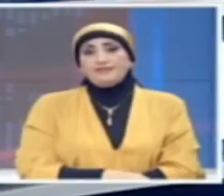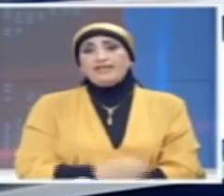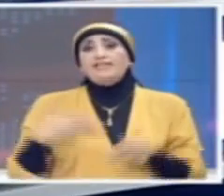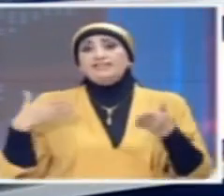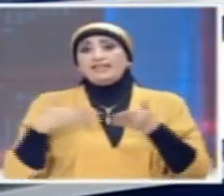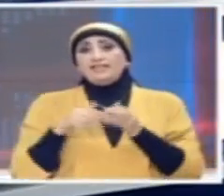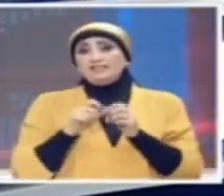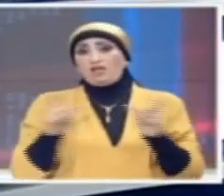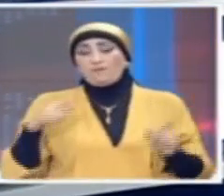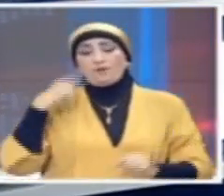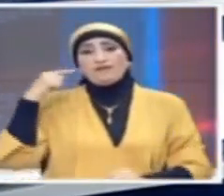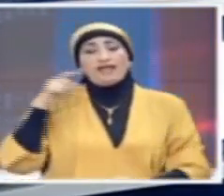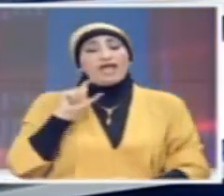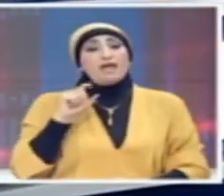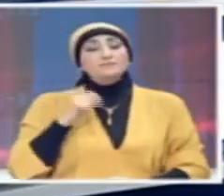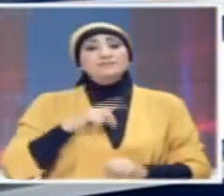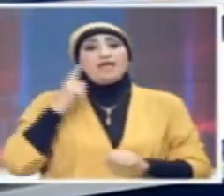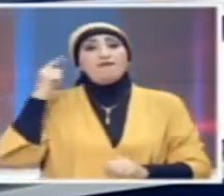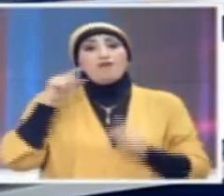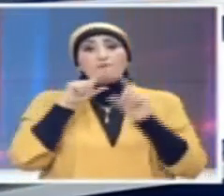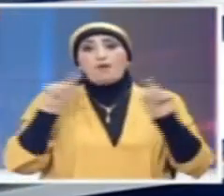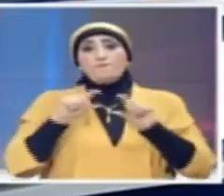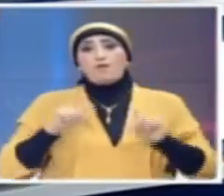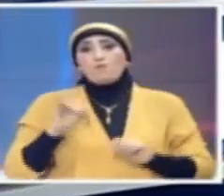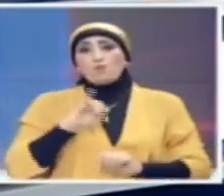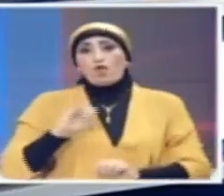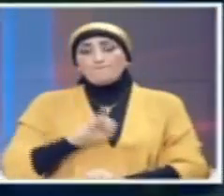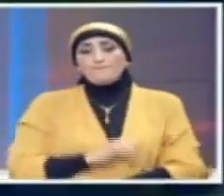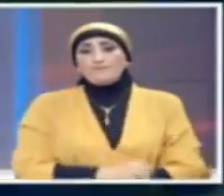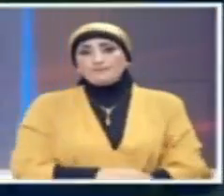ختم النشرة، ونذكركم بأهم ما عرضنا.